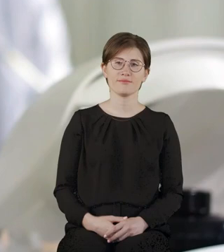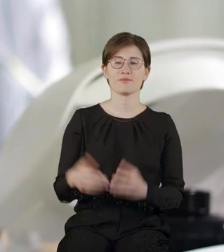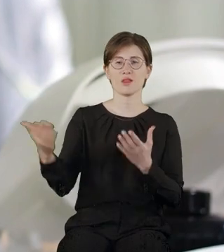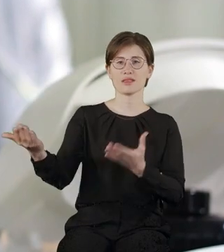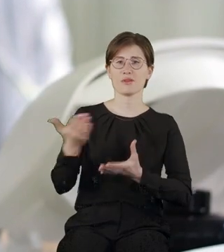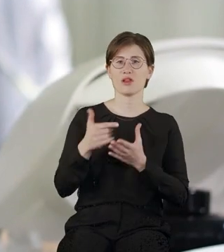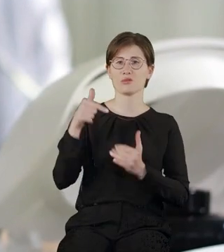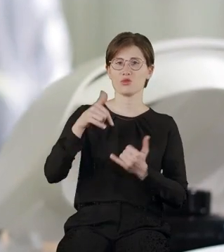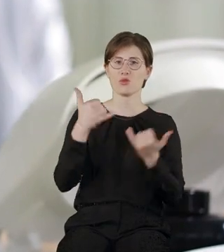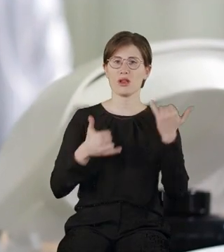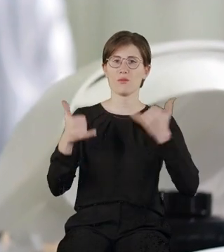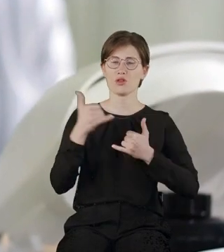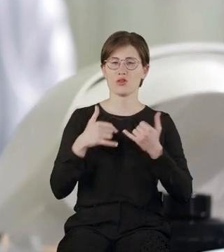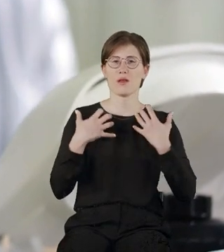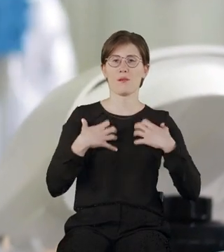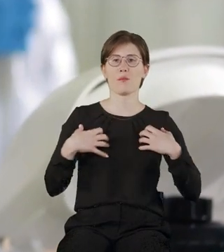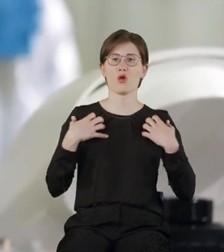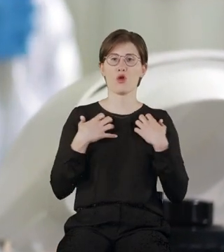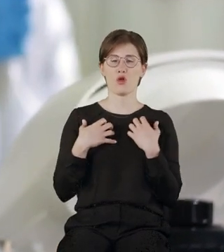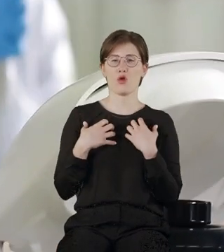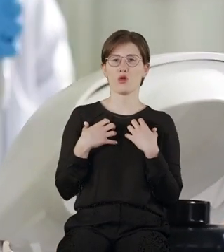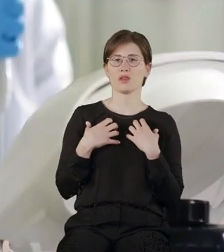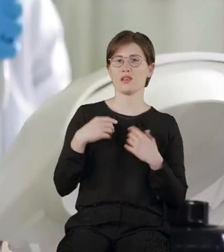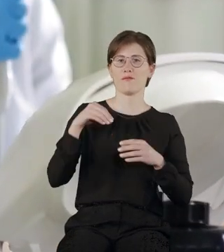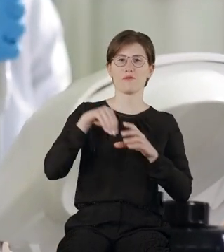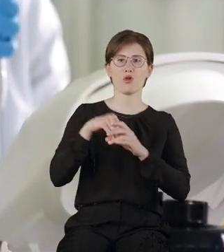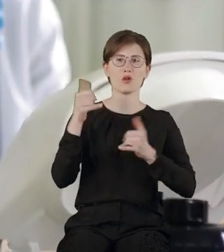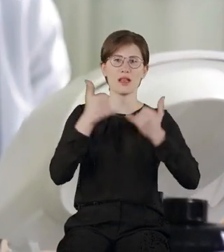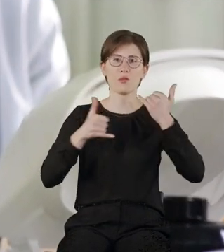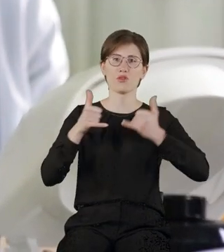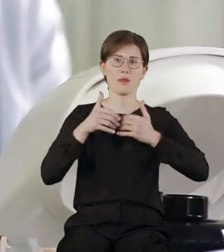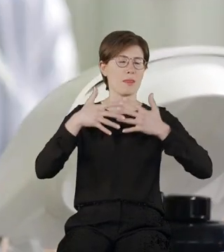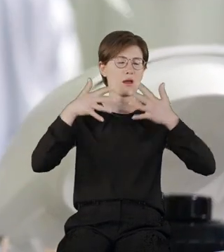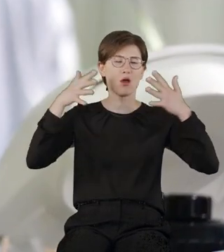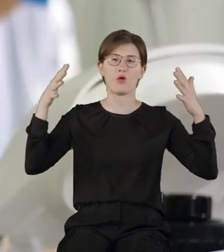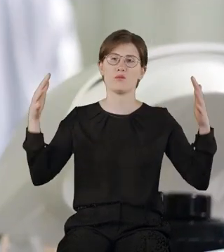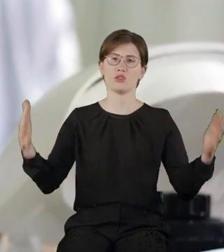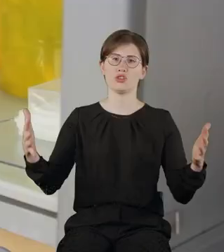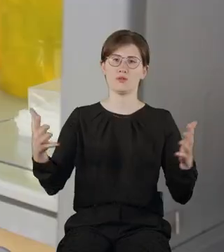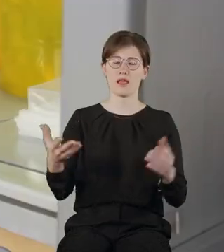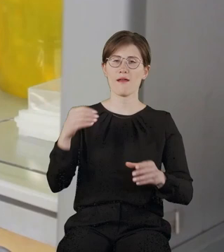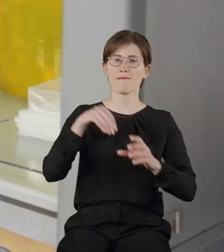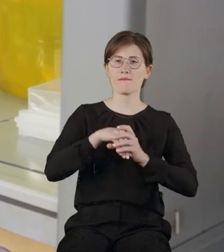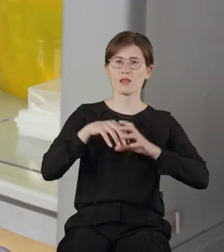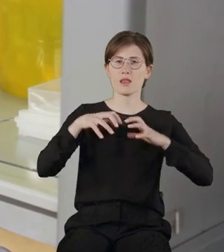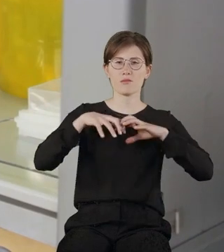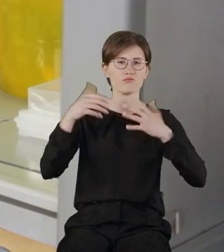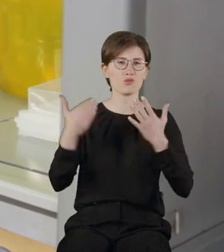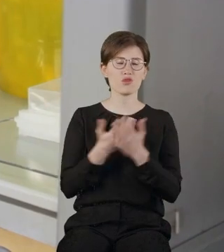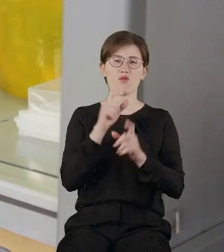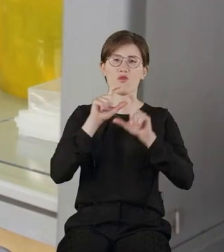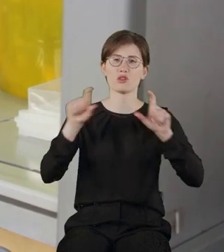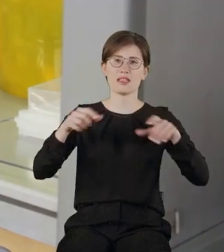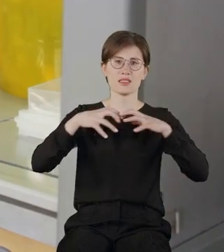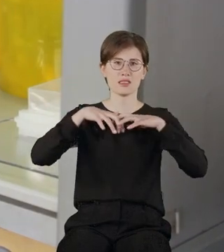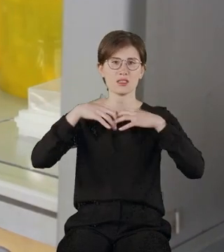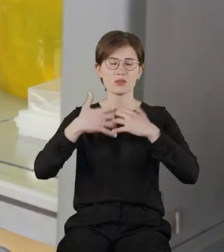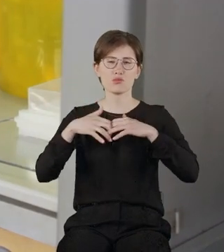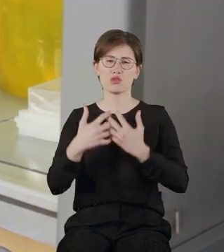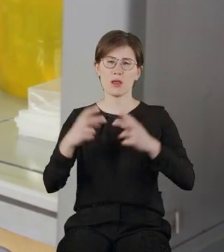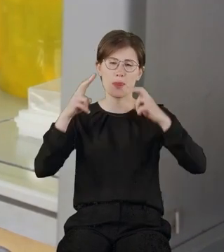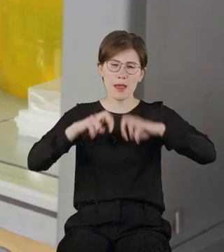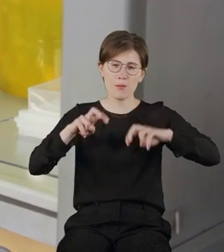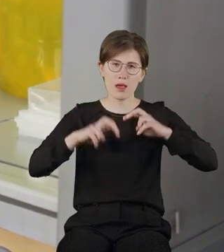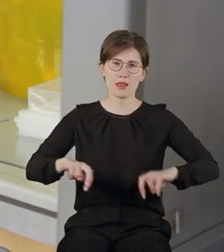Zapraszamy do Laboratorium Biologii Molekularnej, jednego z największych na Wydziale. Laboratorium wyposażone jest w nowoczesny sprzęt do prowadzenia badań